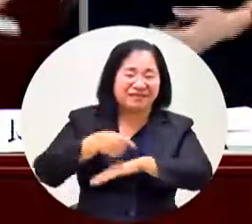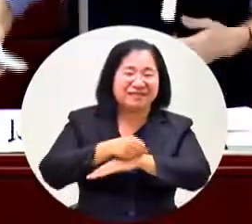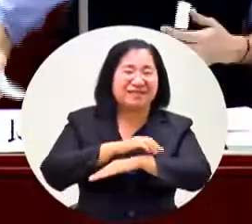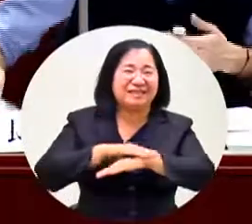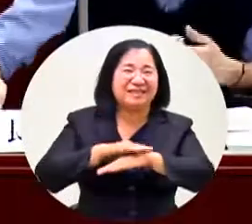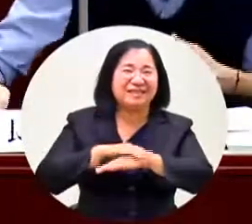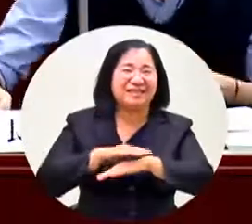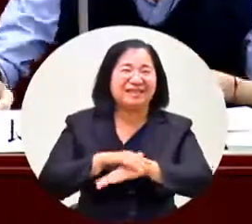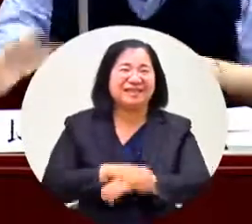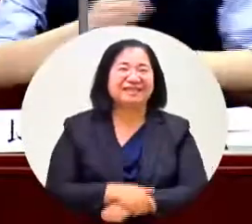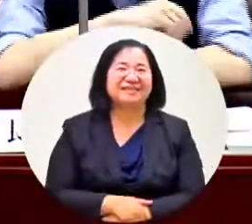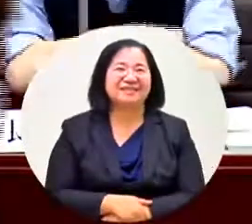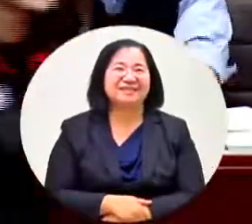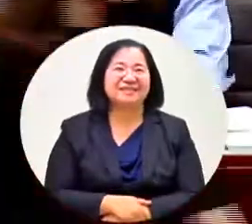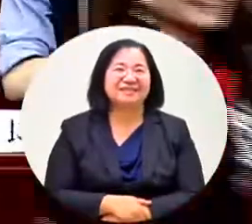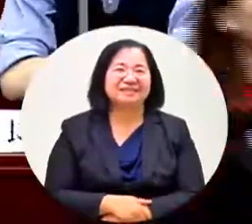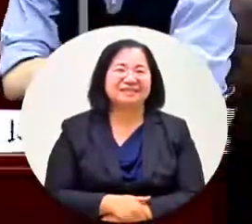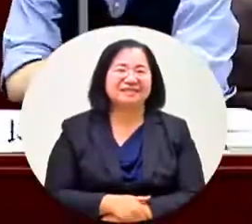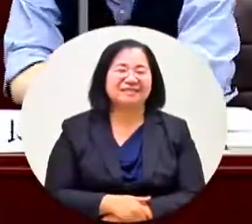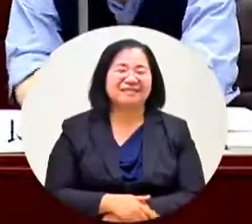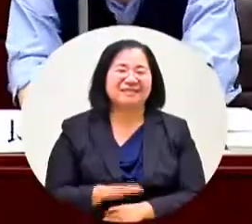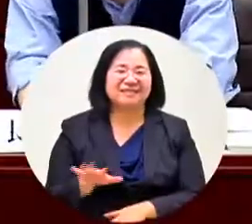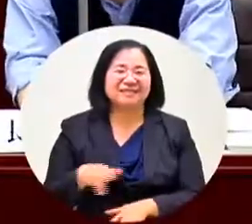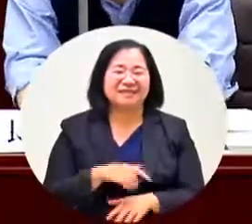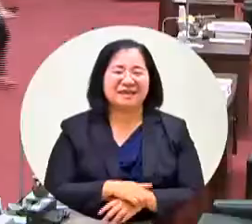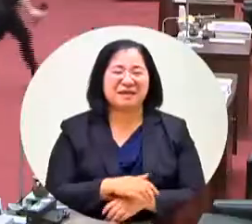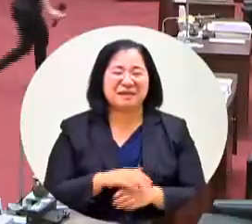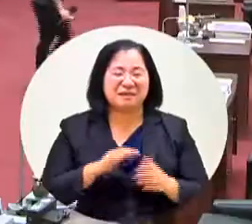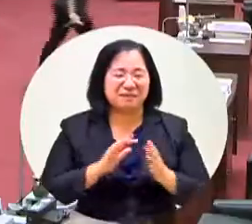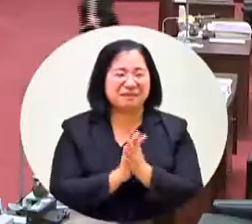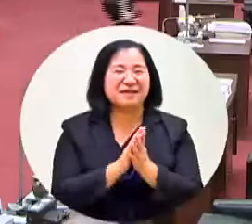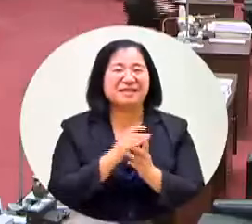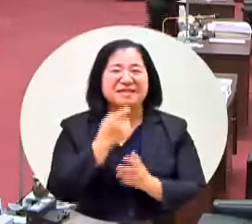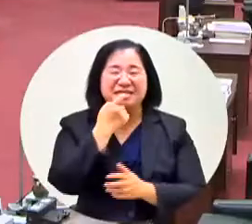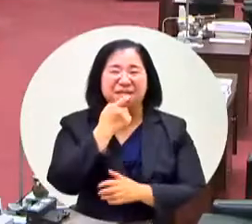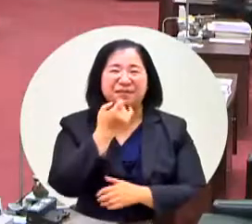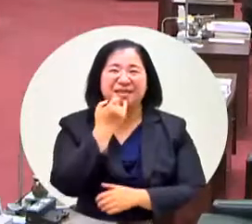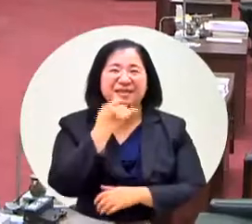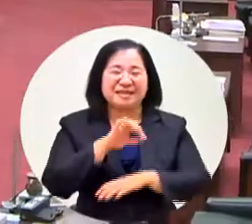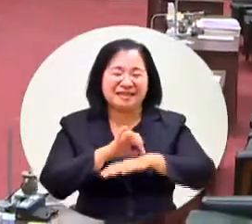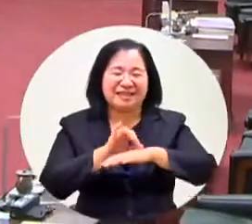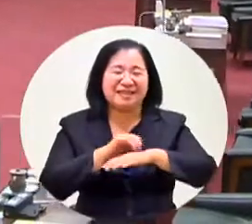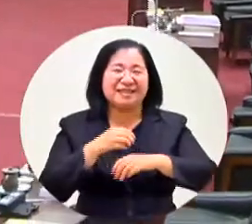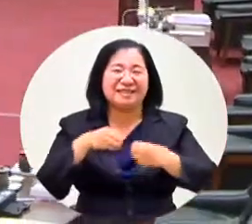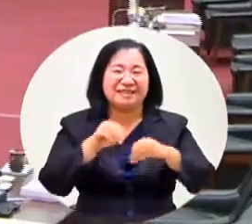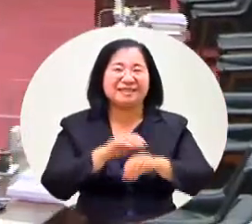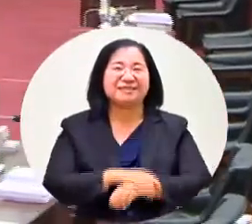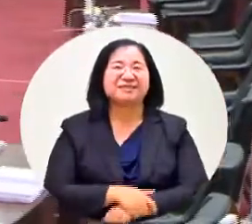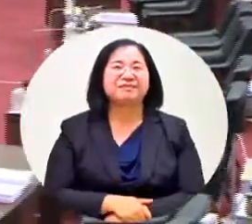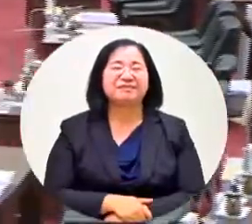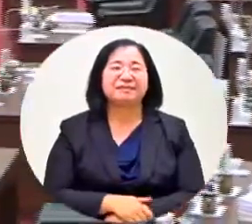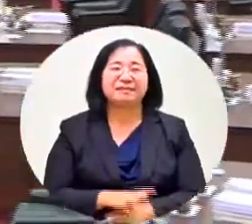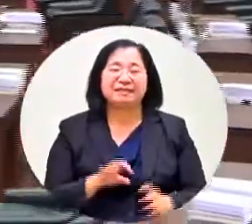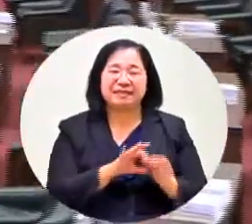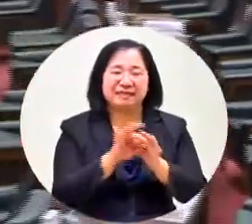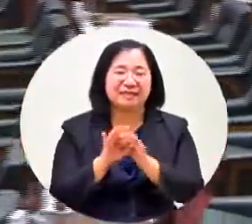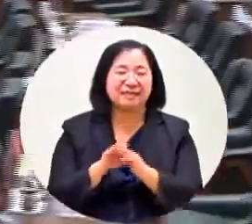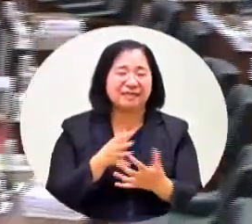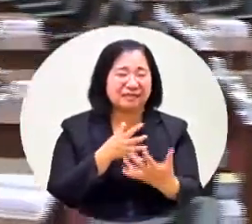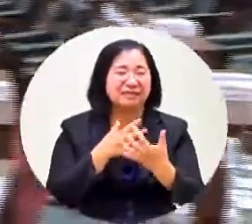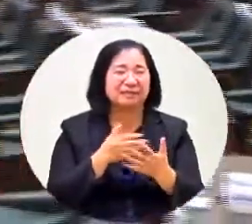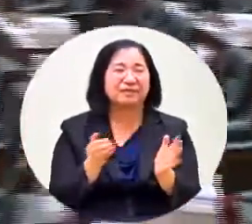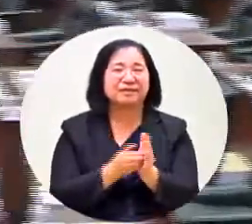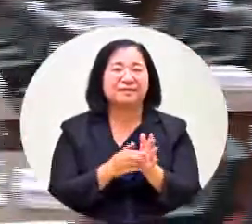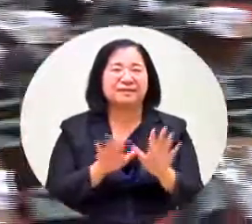不好？全体高雄市民会当你的后盾。那你最近都没有笑容，你是不是笑一个接受一下，让高雄市民安心一下？